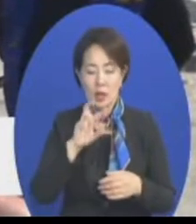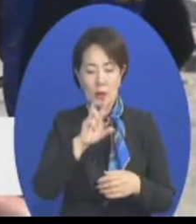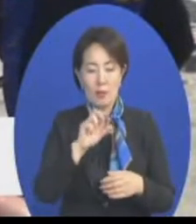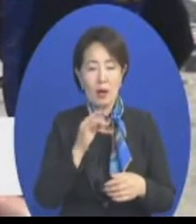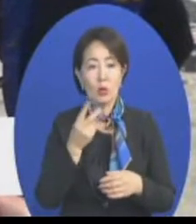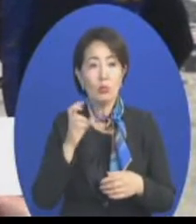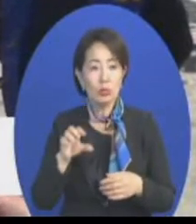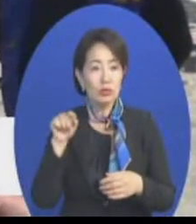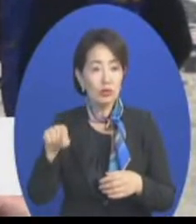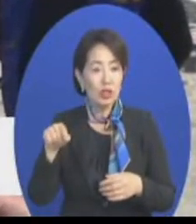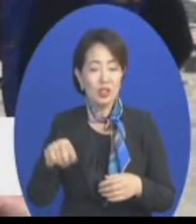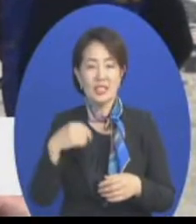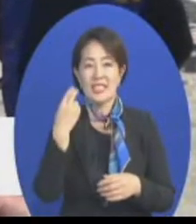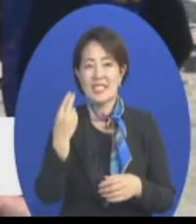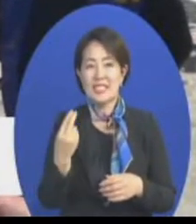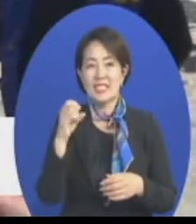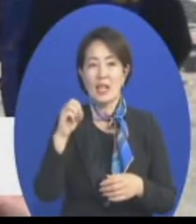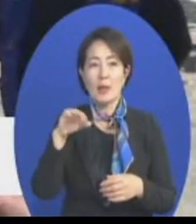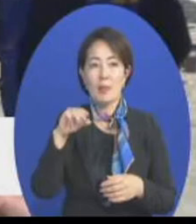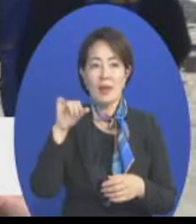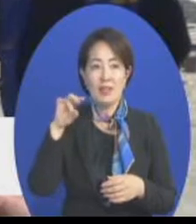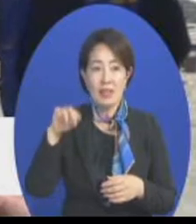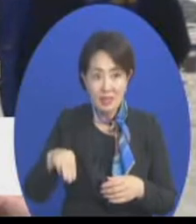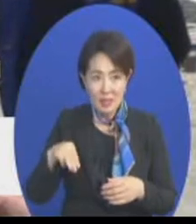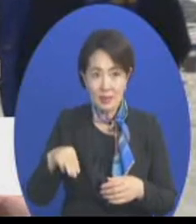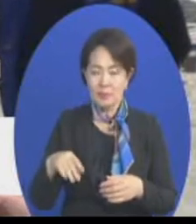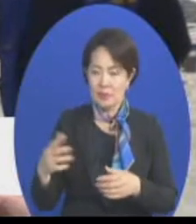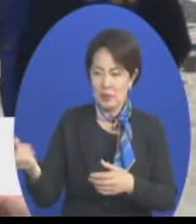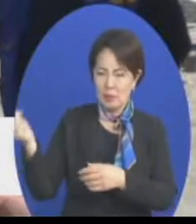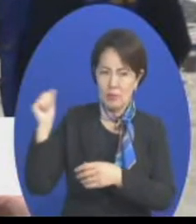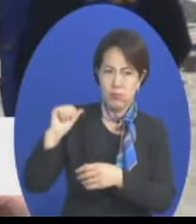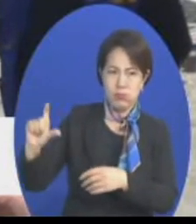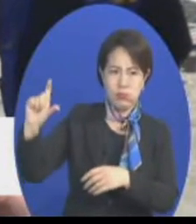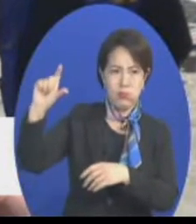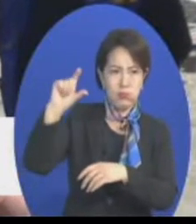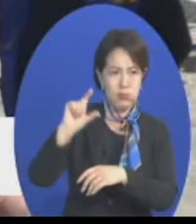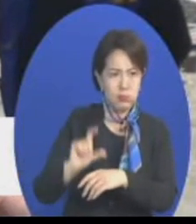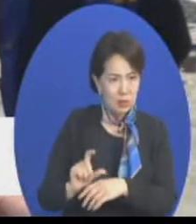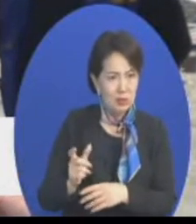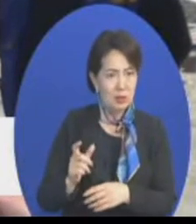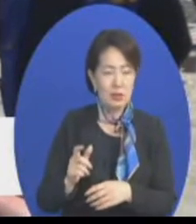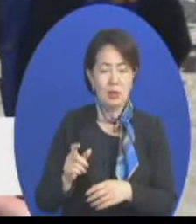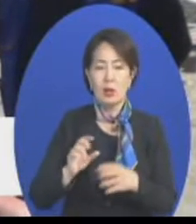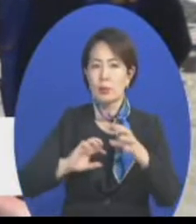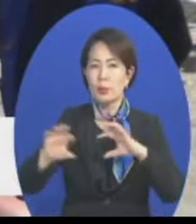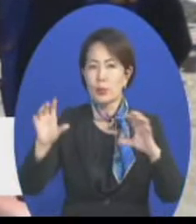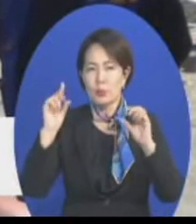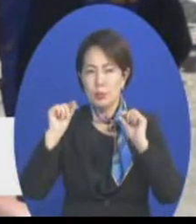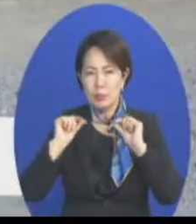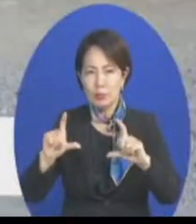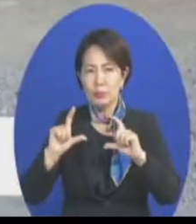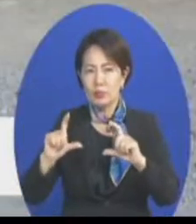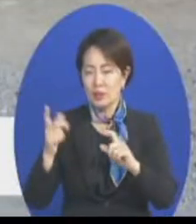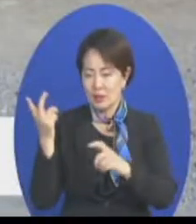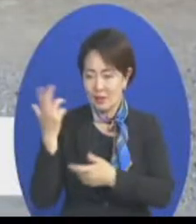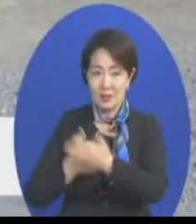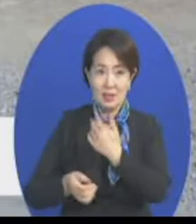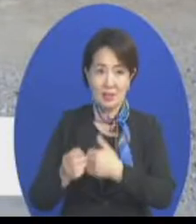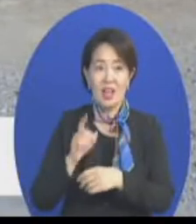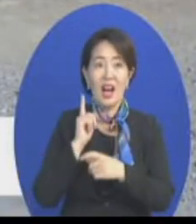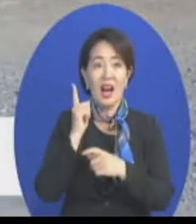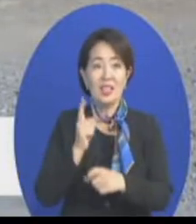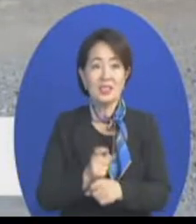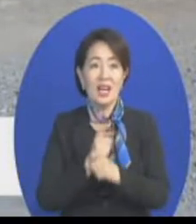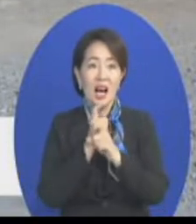баруун бүсд цемент эрэхтэй 30-40% нэмэгдэлтэй өндөр үнэтэй ирж байна. Бусад бүх төрлөлтэй өндөр үнэтэй ирж байгаа. Өөрөөсөө